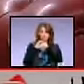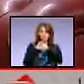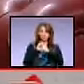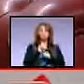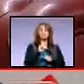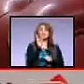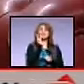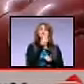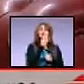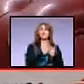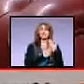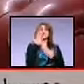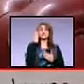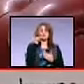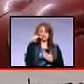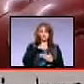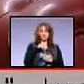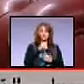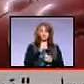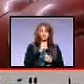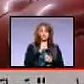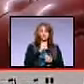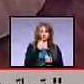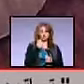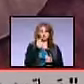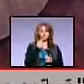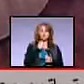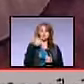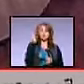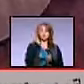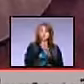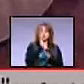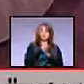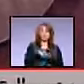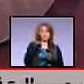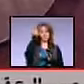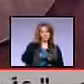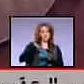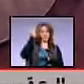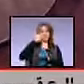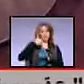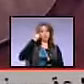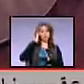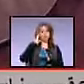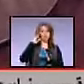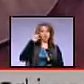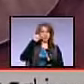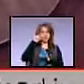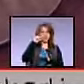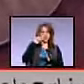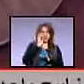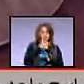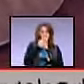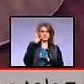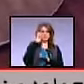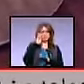داخلين بيعملوا فيلم اسمه اضحك الصوره تطلع حلوه، بطوله الاستاذ احمد زكي وبطوله الاستاذه ليلى علوي والراحله العظيمه سناء